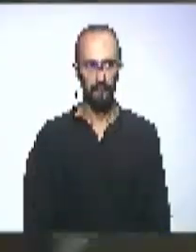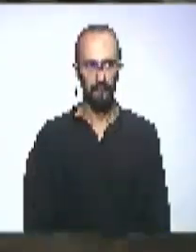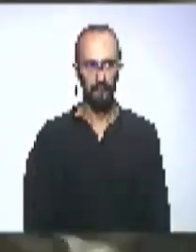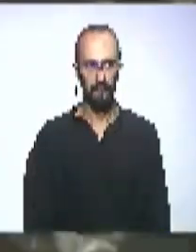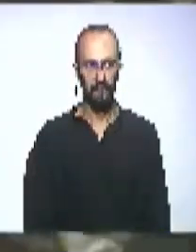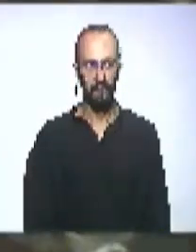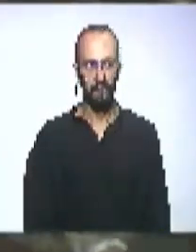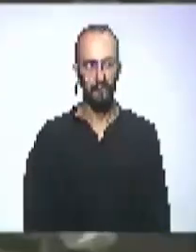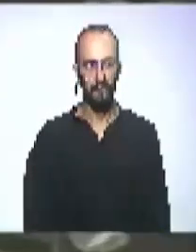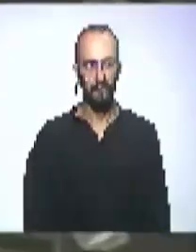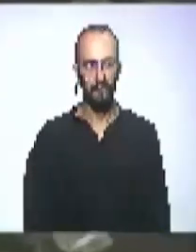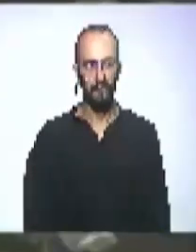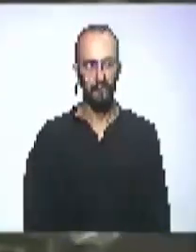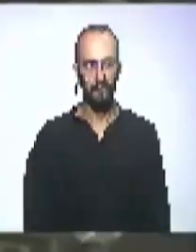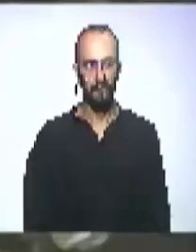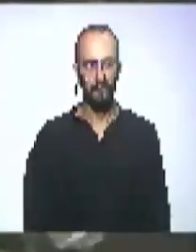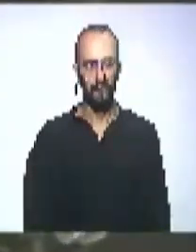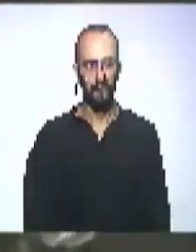ازاي.